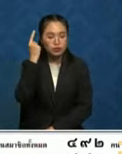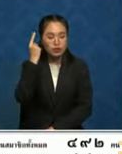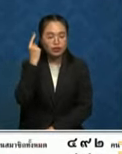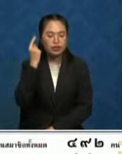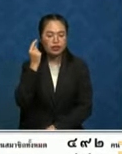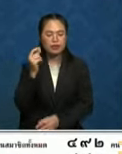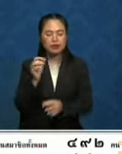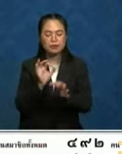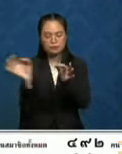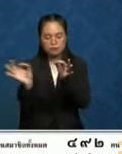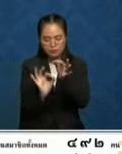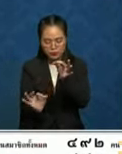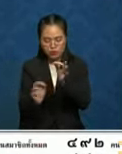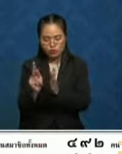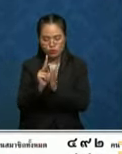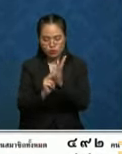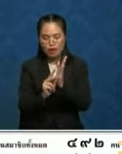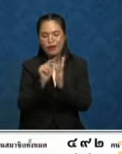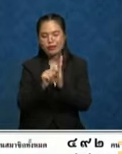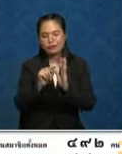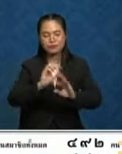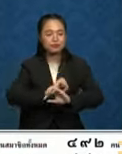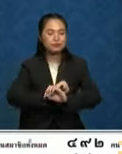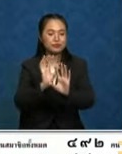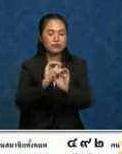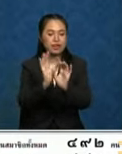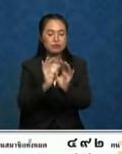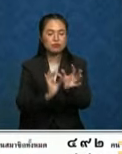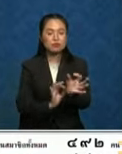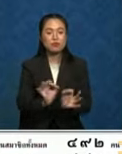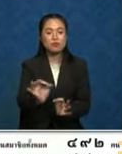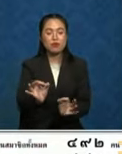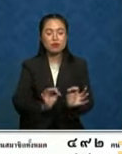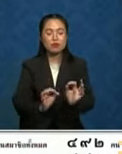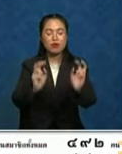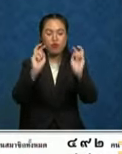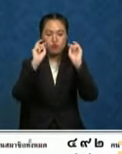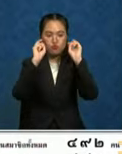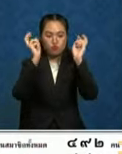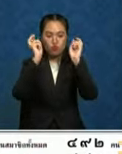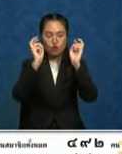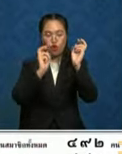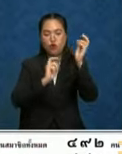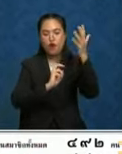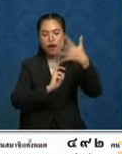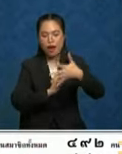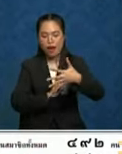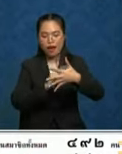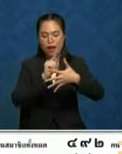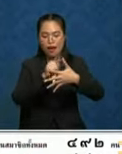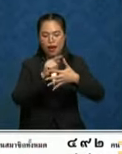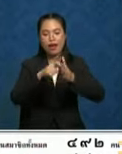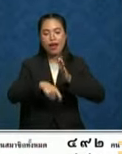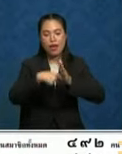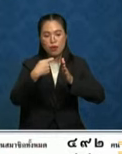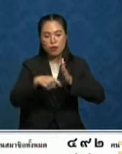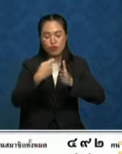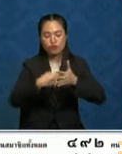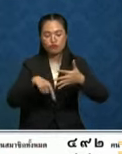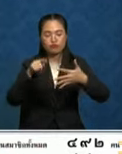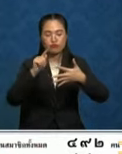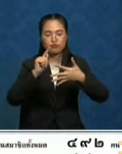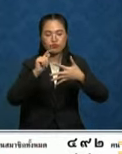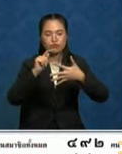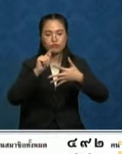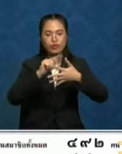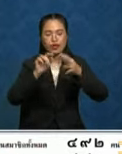ฉบับนี้อย่างชัดเจนในการอภิปรายของผมจะแบ่งออกเป็น 5หัวข้อหลักได้แก่หลักการและเหตุผลประเด็นสำคัญ